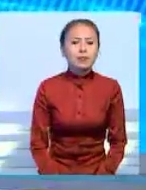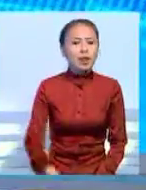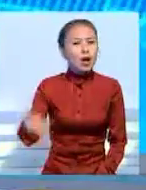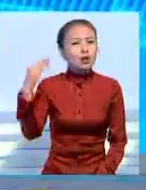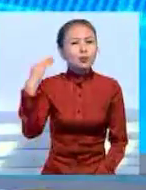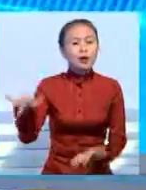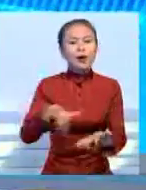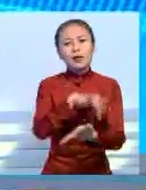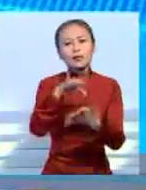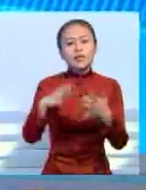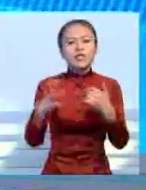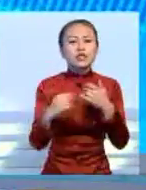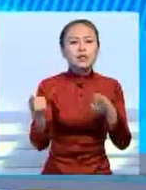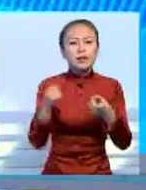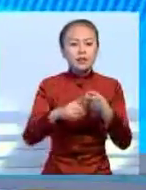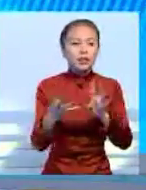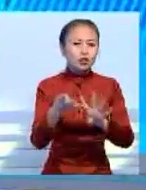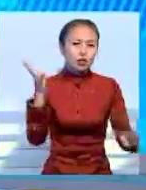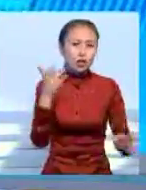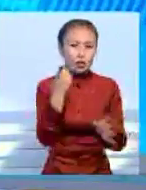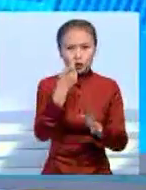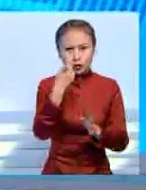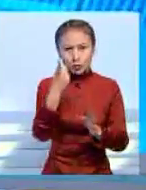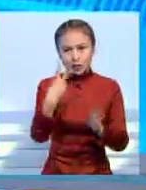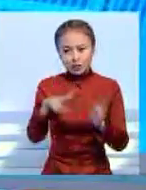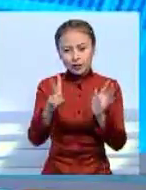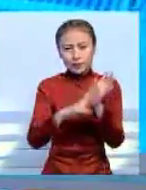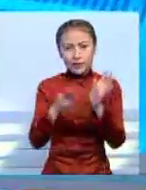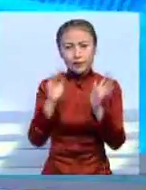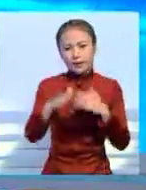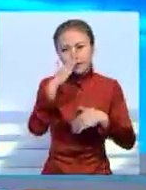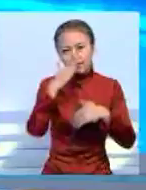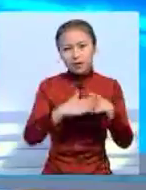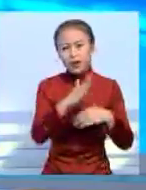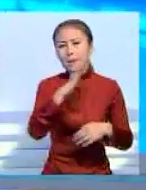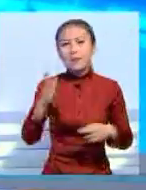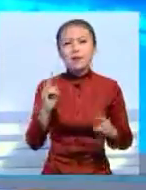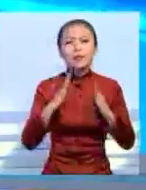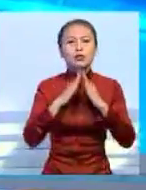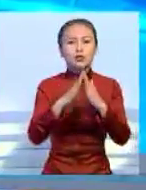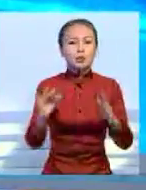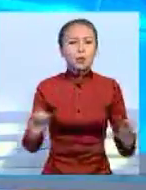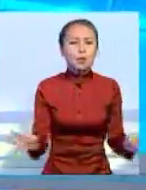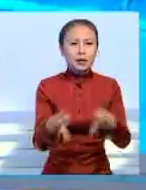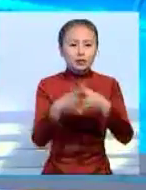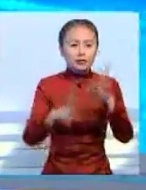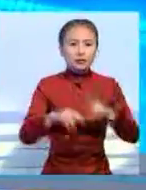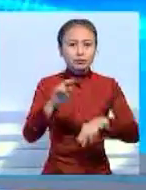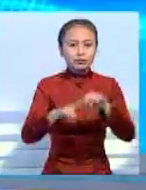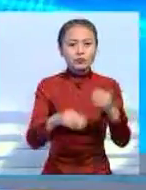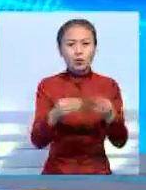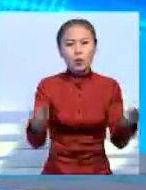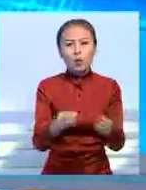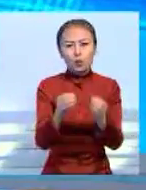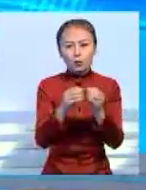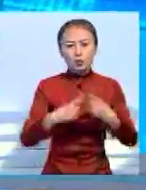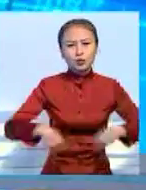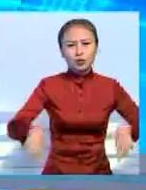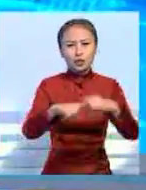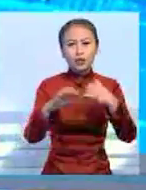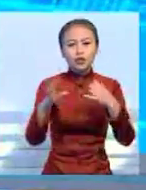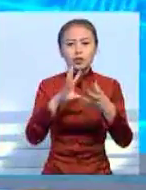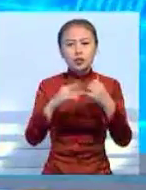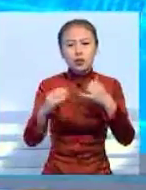Ақтөбе қаласында жер теліміне кезекте тұрғандар саны 127 мыңнан асқан. Баспана тұрғызуға берілетін 10 сотық жер